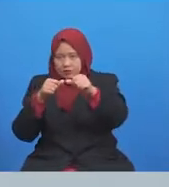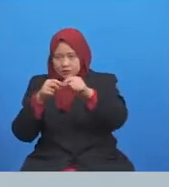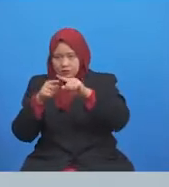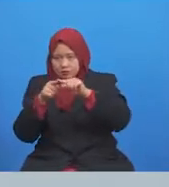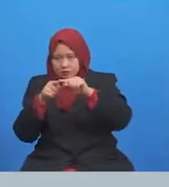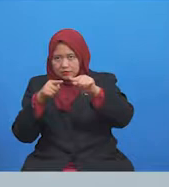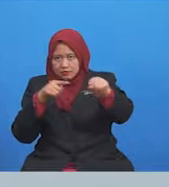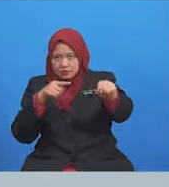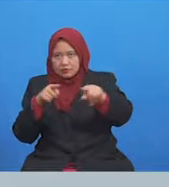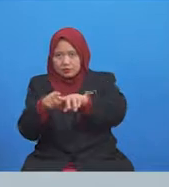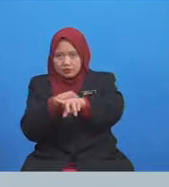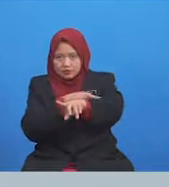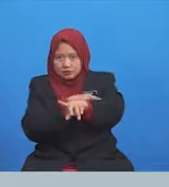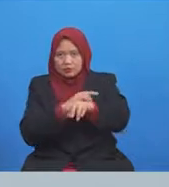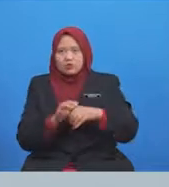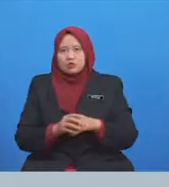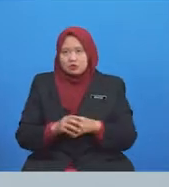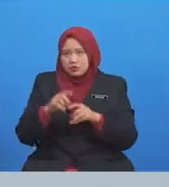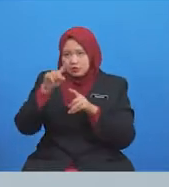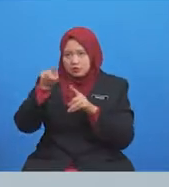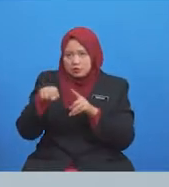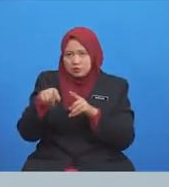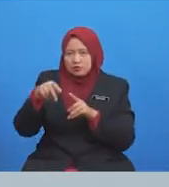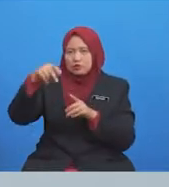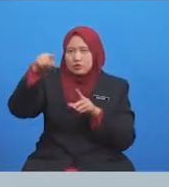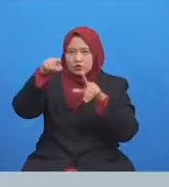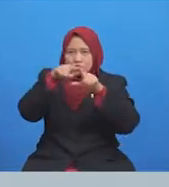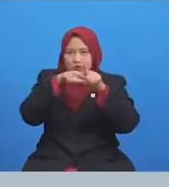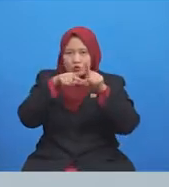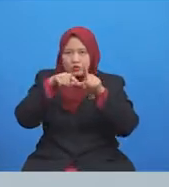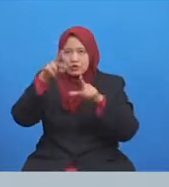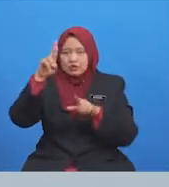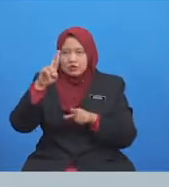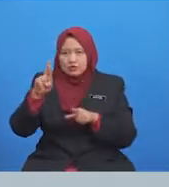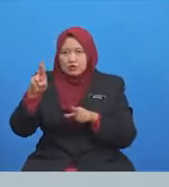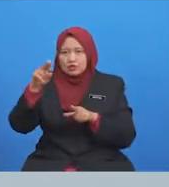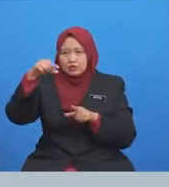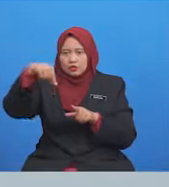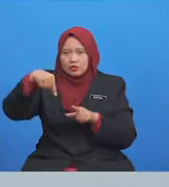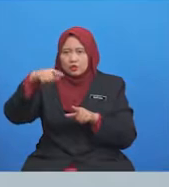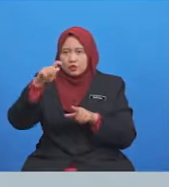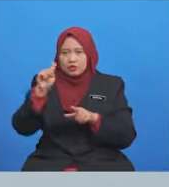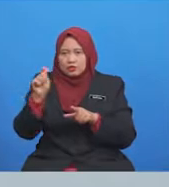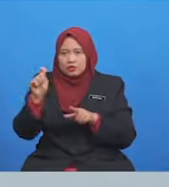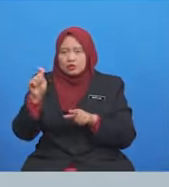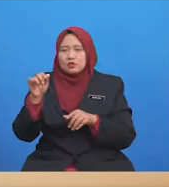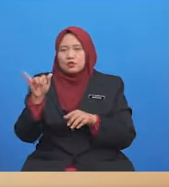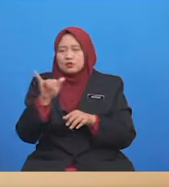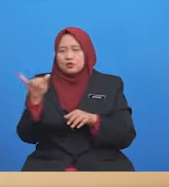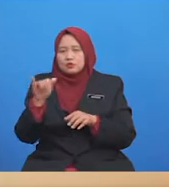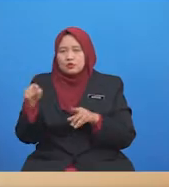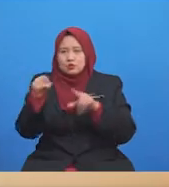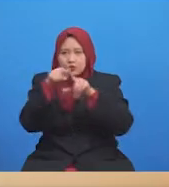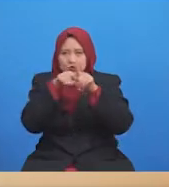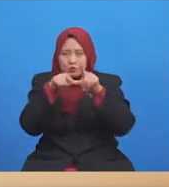ini dikenali sebagai sudut peluaran bagi sisi empat kitaran tersebut.